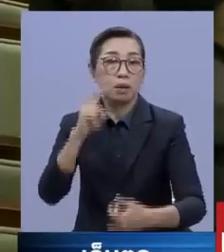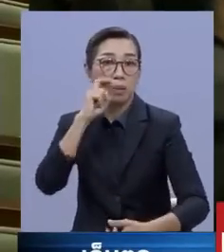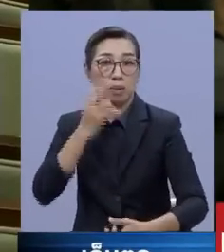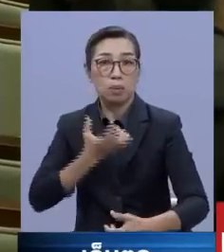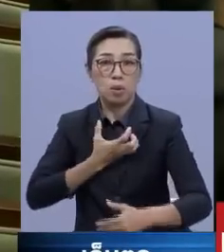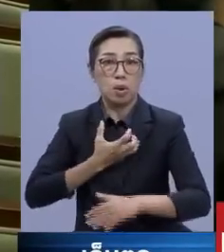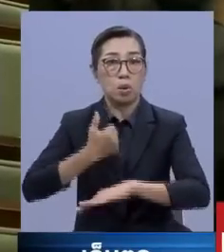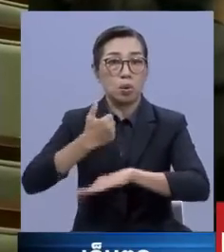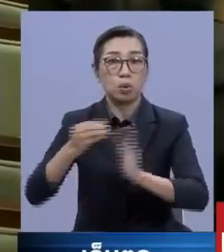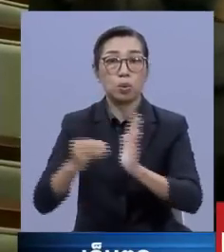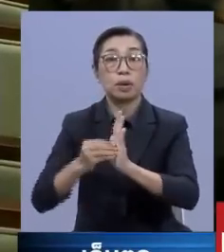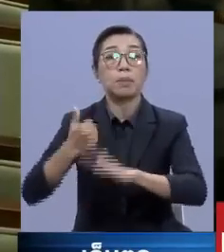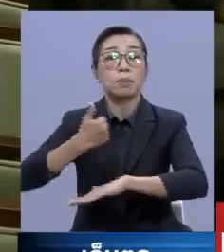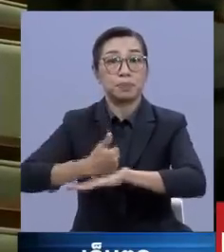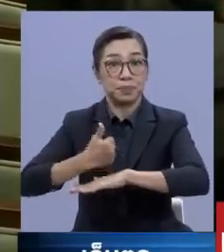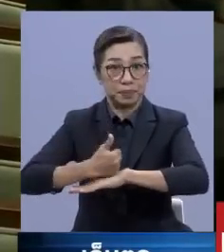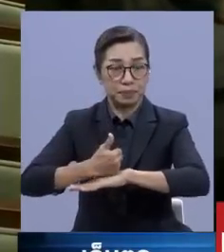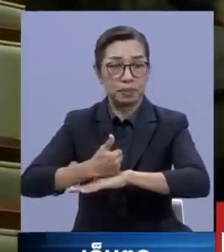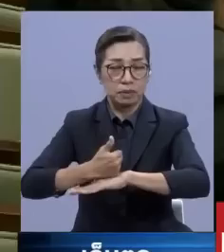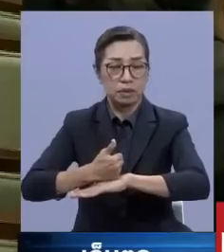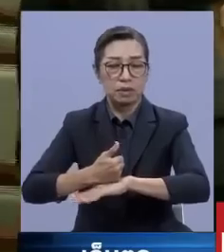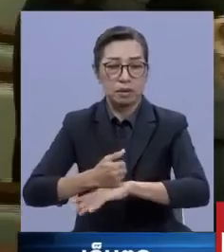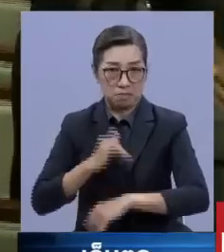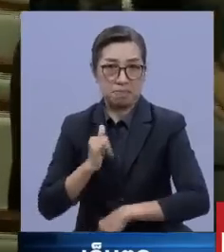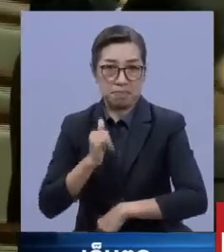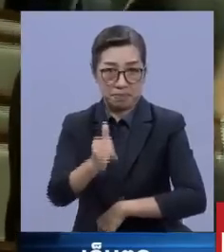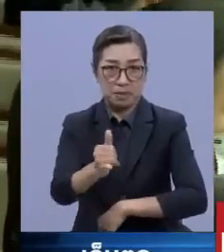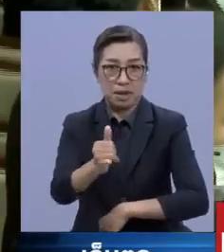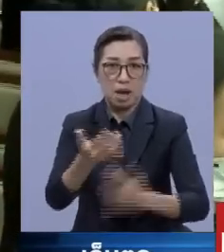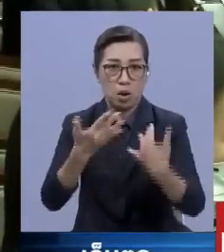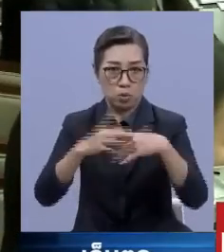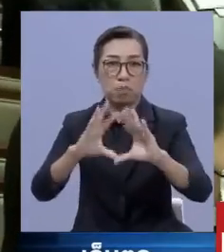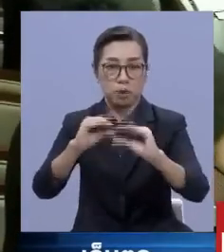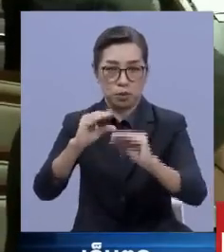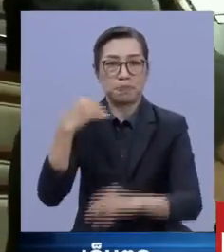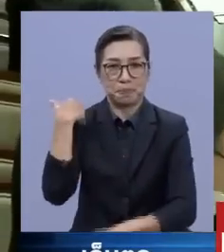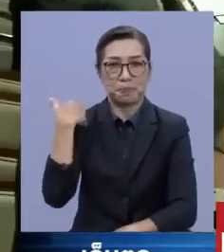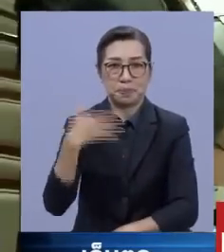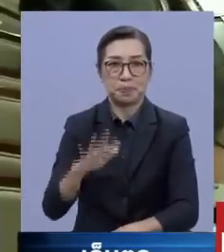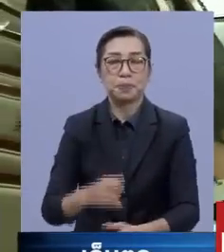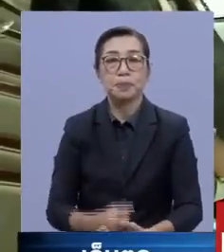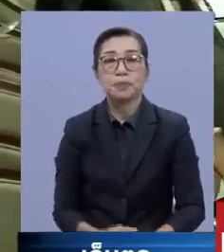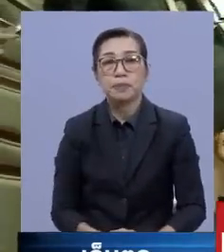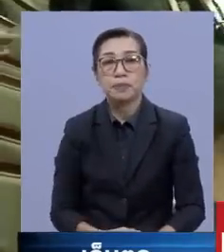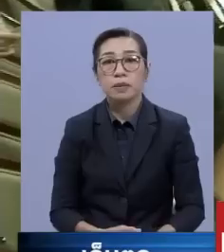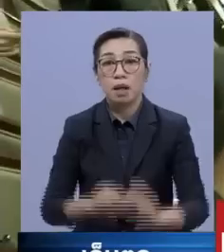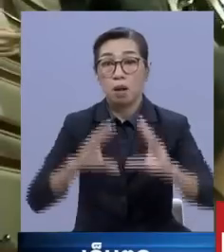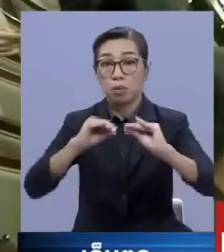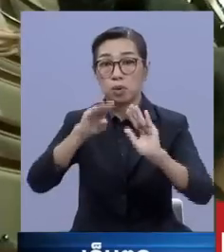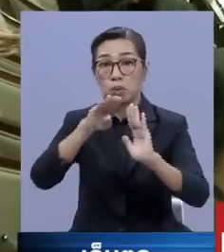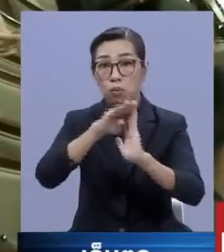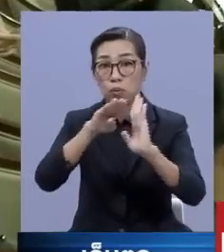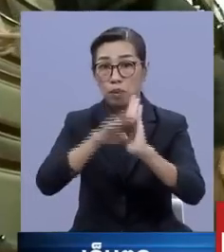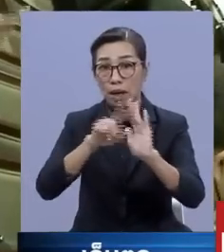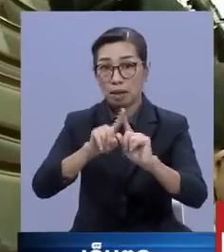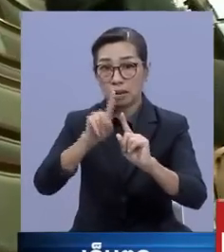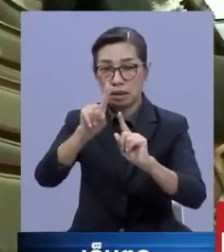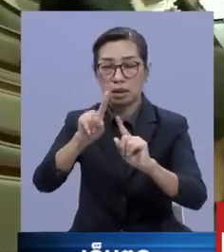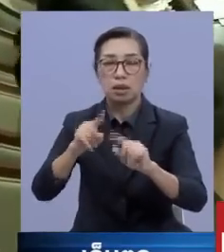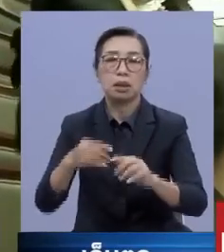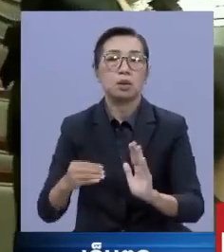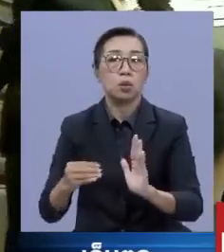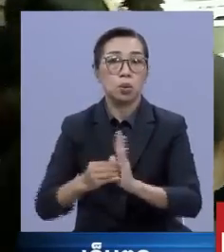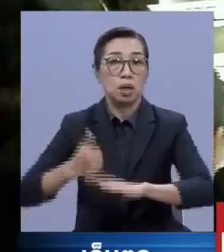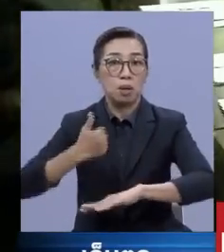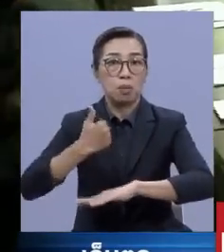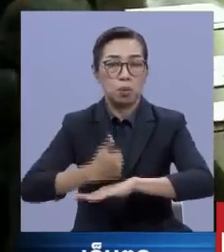การกรุงเทพมหานครคุณชัชชาติ สิทธิพันธ์ก็ได้เดินทางมาเข้าร่วมประชุมด้วยแล้วนะคะในวาระการประชุมที่1เนี่ยนะคะผู้ว่าราชการกรุง